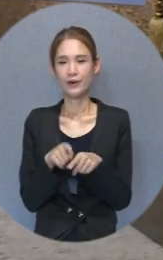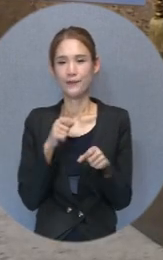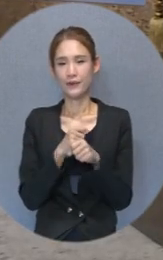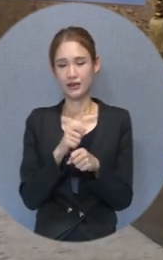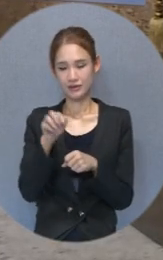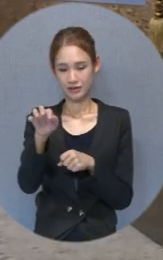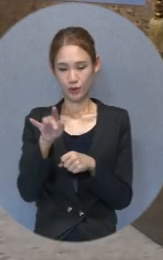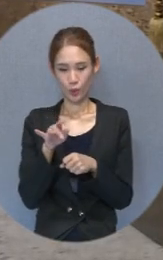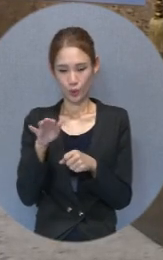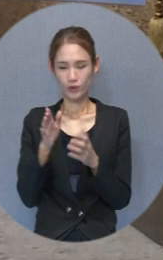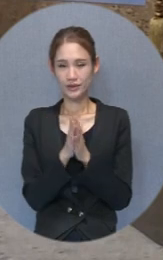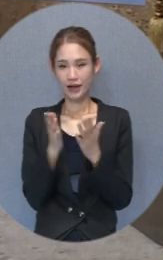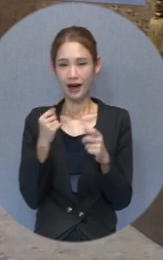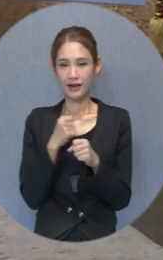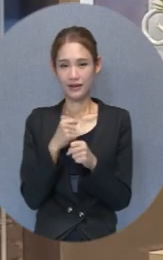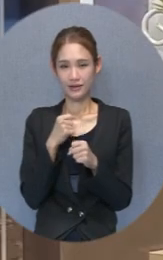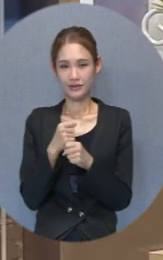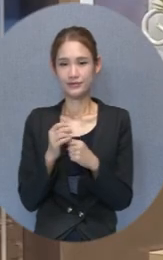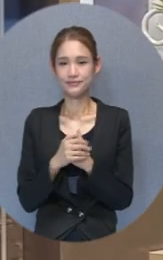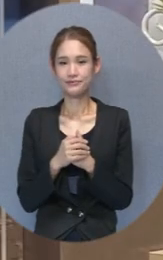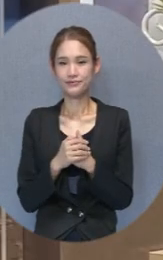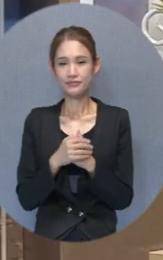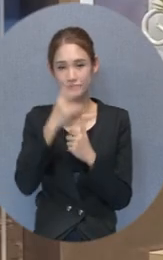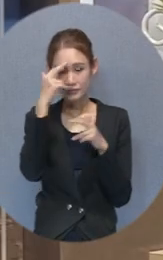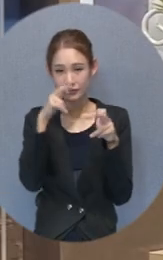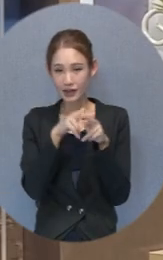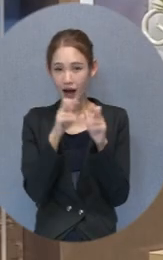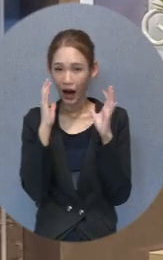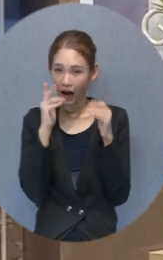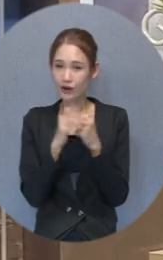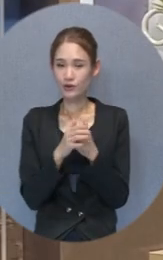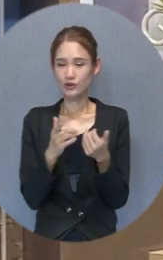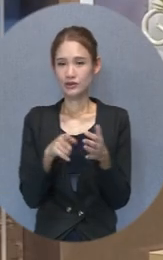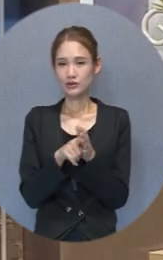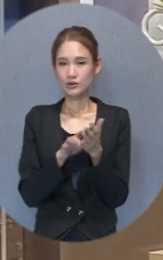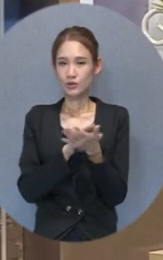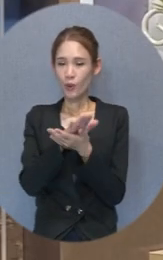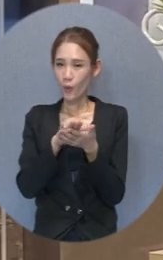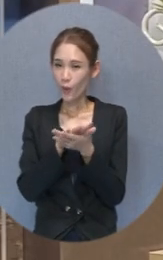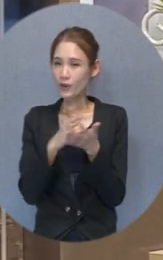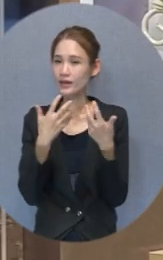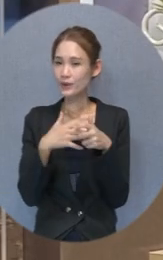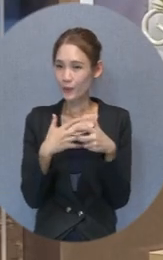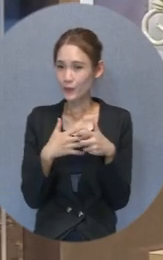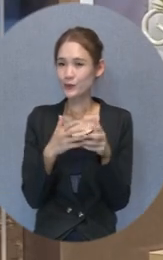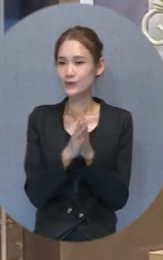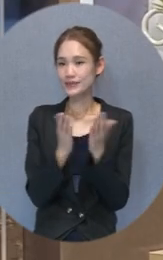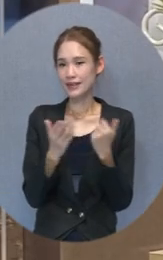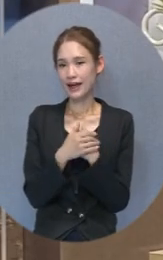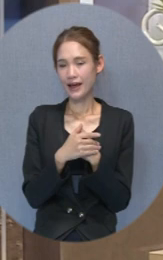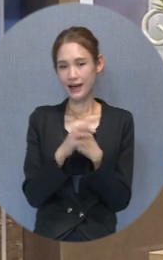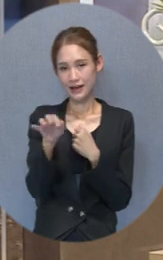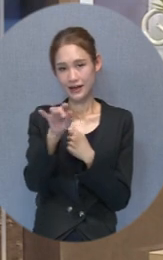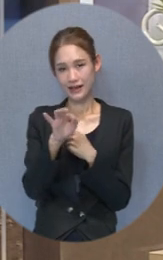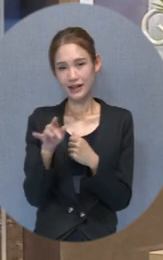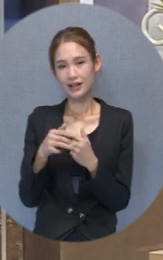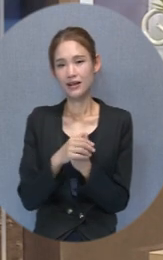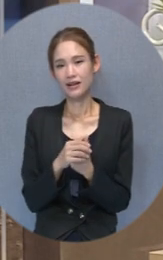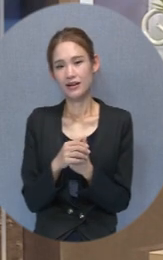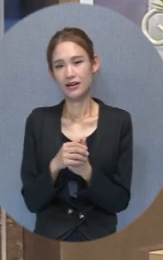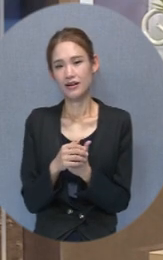점자 촉각책인데, 이제 이 시각장애 아동들을 위한 놀이 교구제라든지 점자